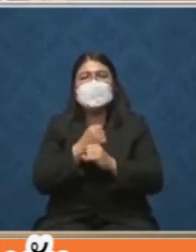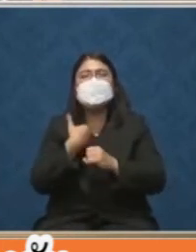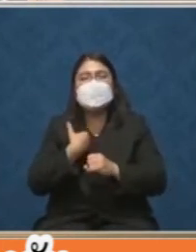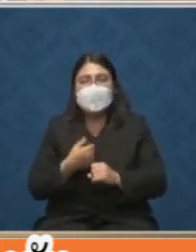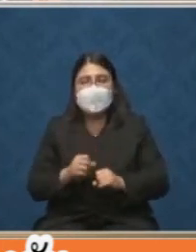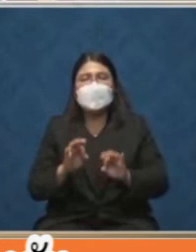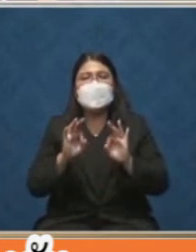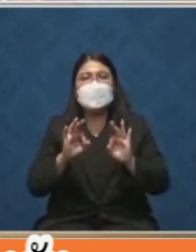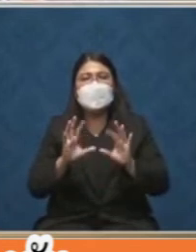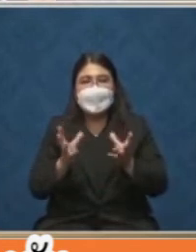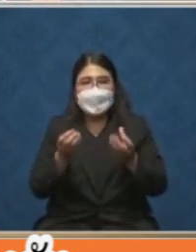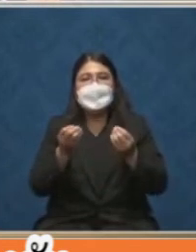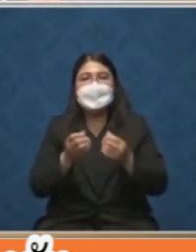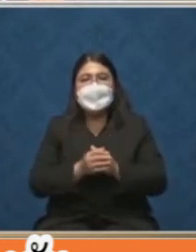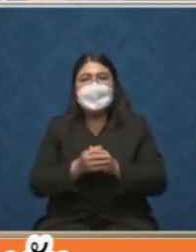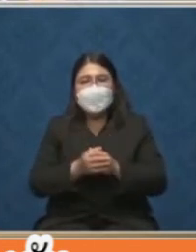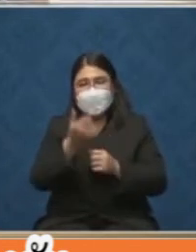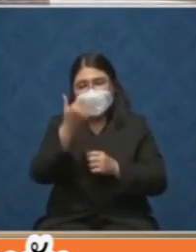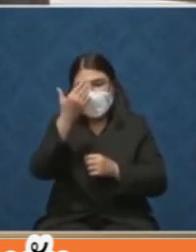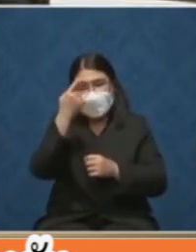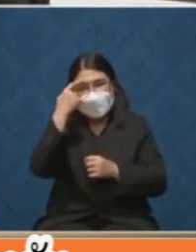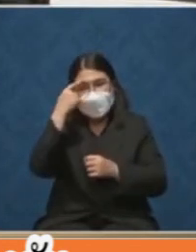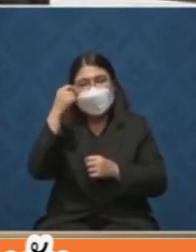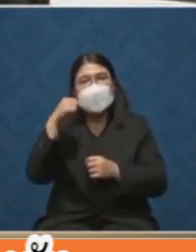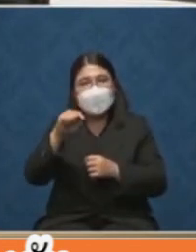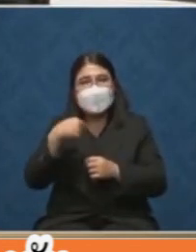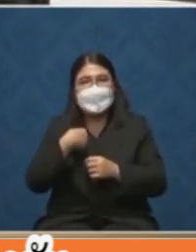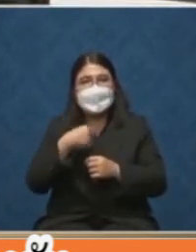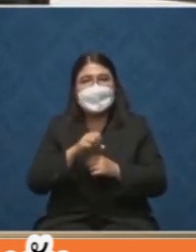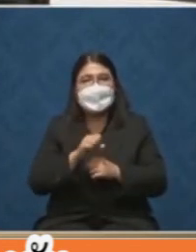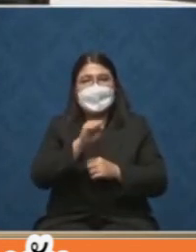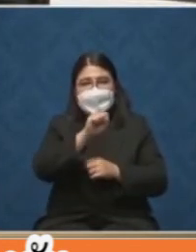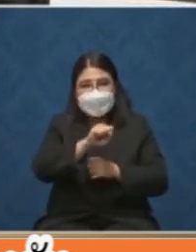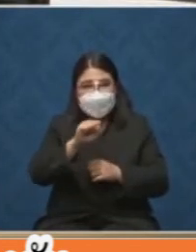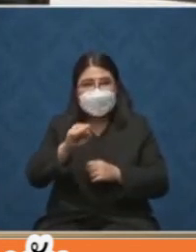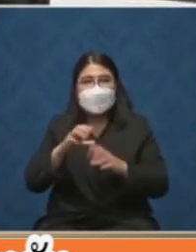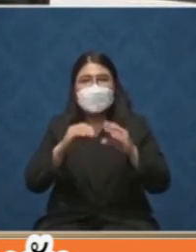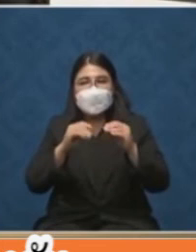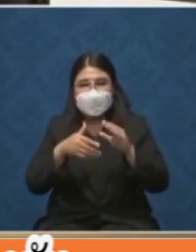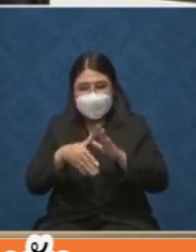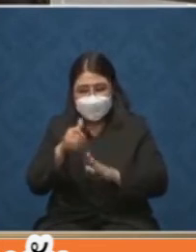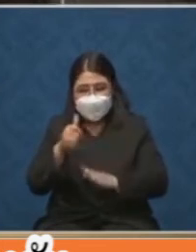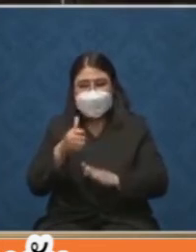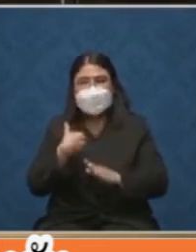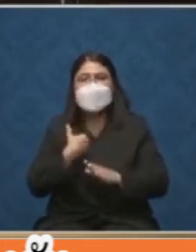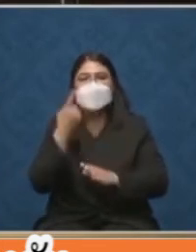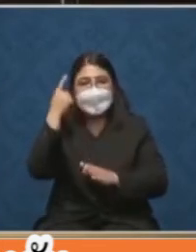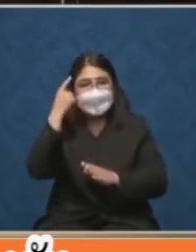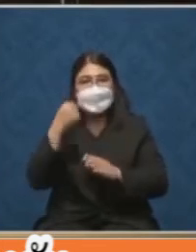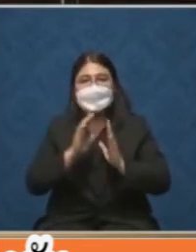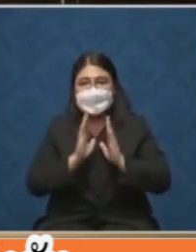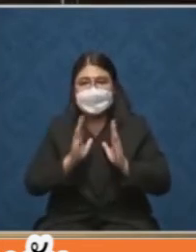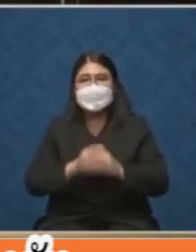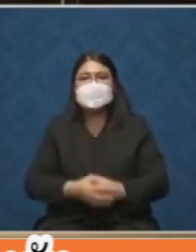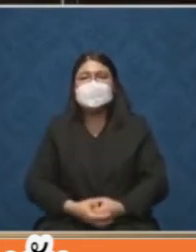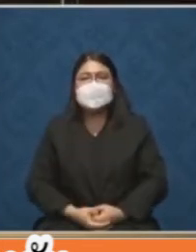าง กฎหมาย กฎิกาสูงสุดรัฐมณูająThesedefense ทมีความบดเบียวอยู่ก็อยากจะใช้เวลาสรุปการอภิปราย ส ๆ เทานี้ครั ทาน